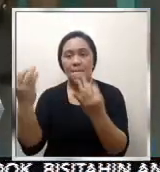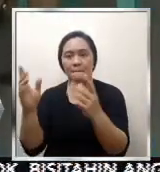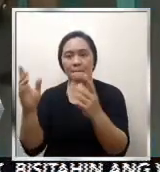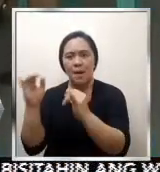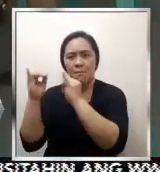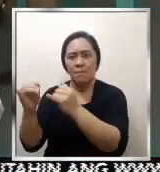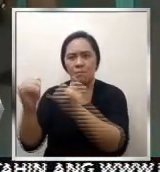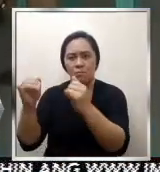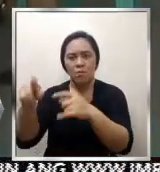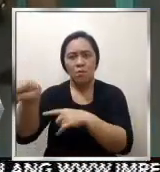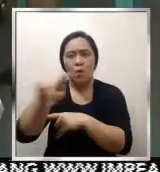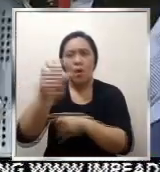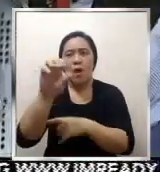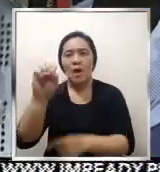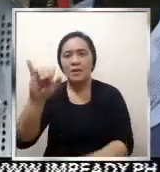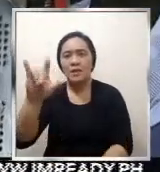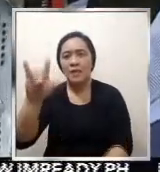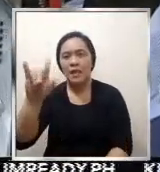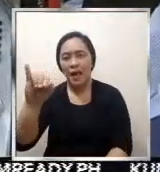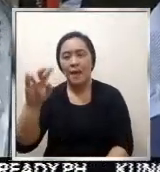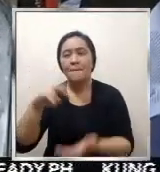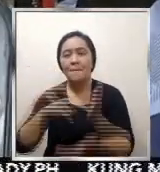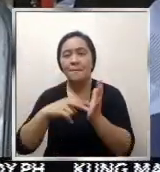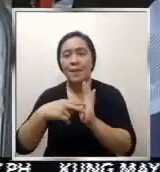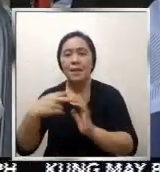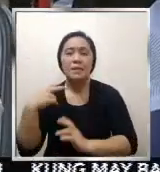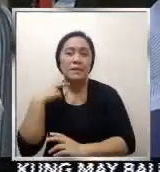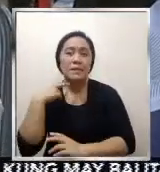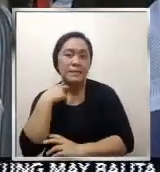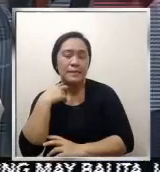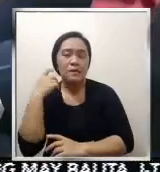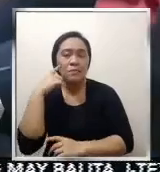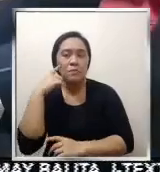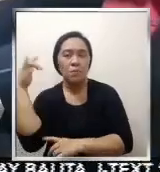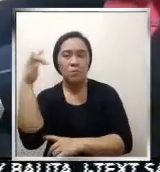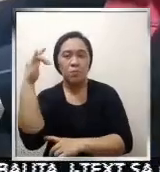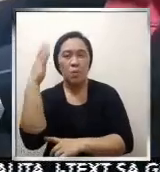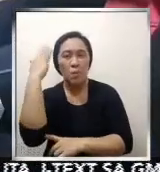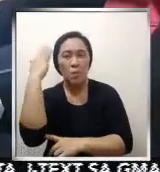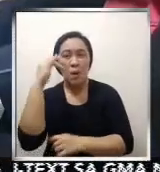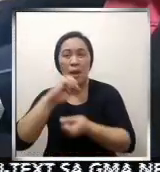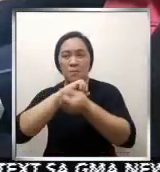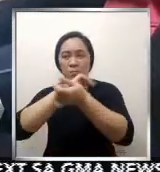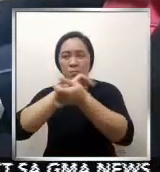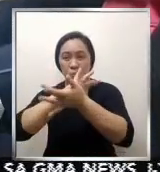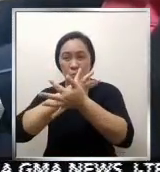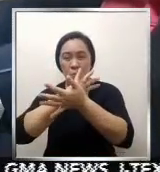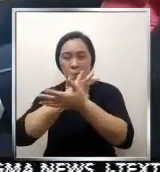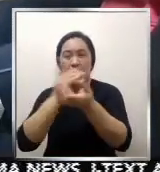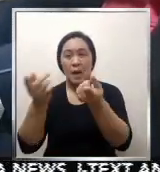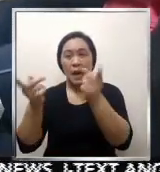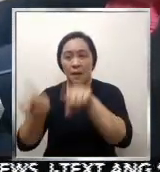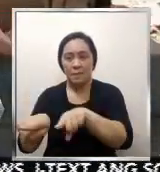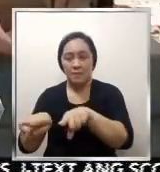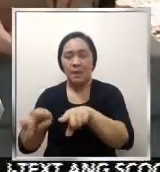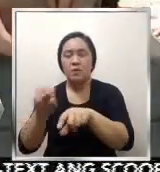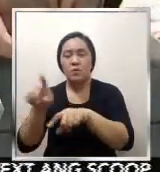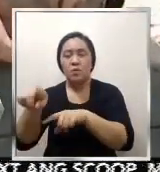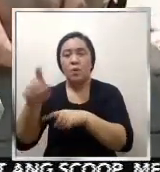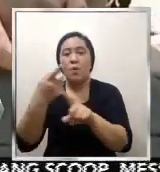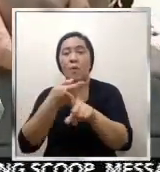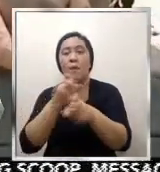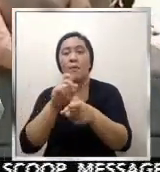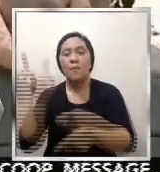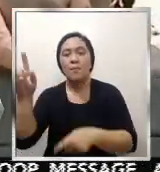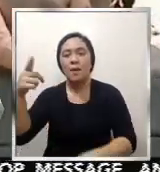mga stranded sa Metro Manila dahil sa lockdown sanhi ng COVID-19. Karamihan sa kanila, biyaheng General Santos City at Davao City